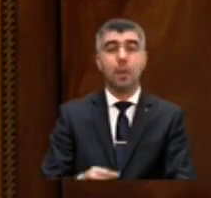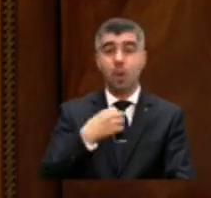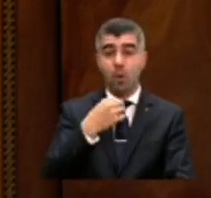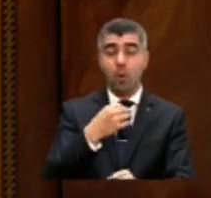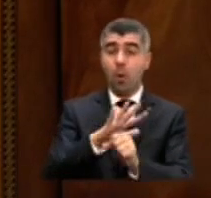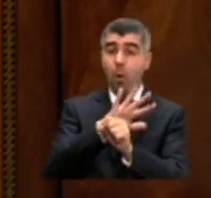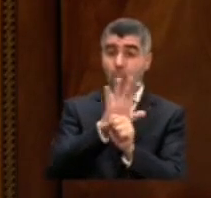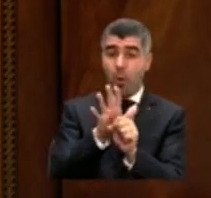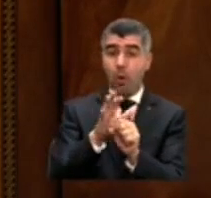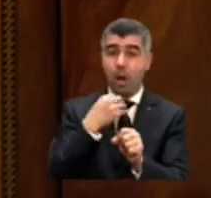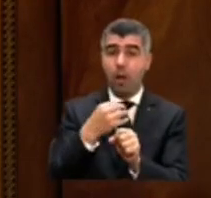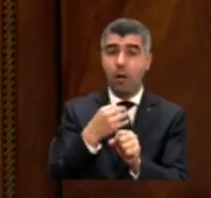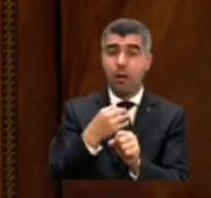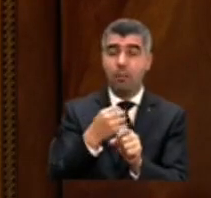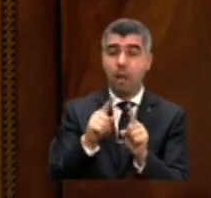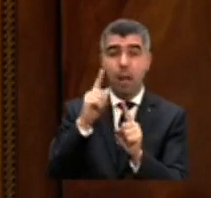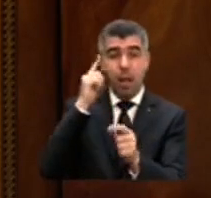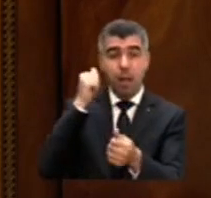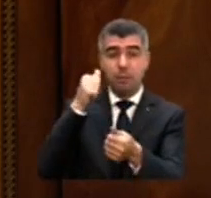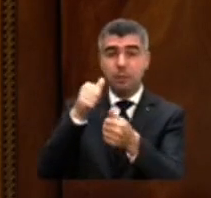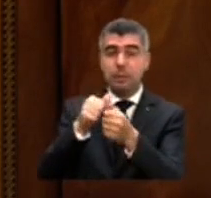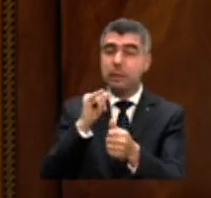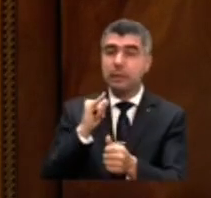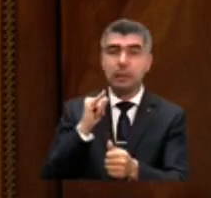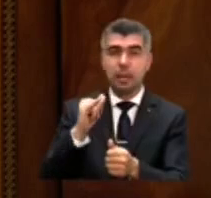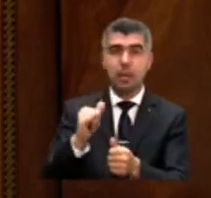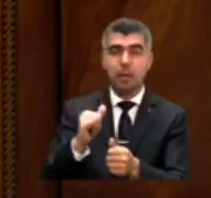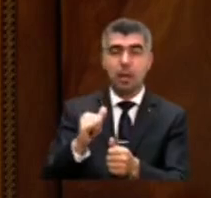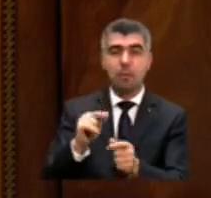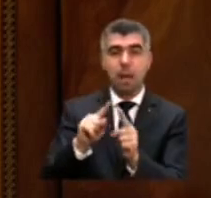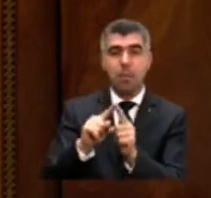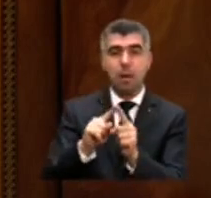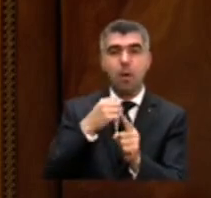تمنحنا فرصة تاريخية لإرساس